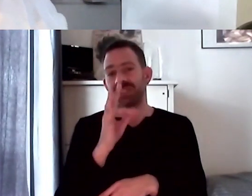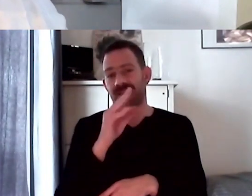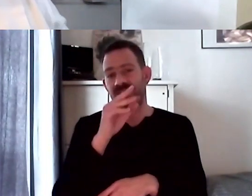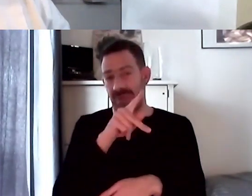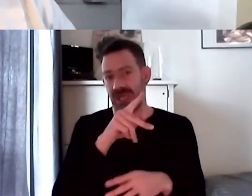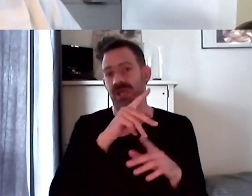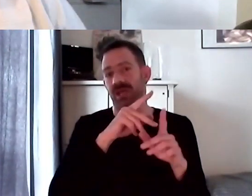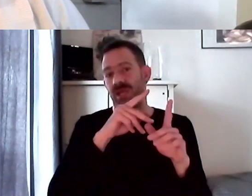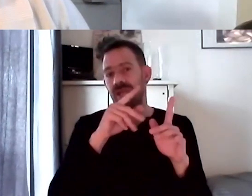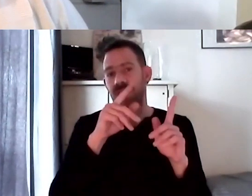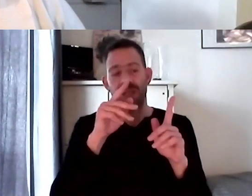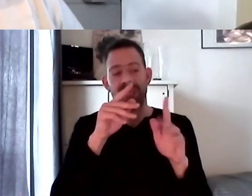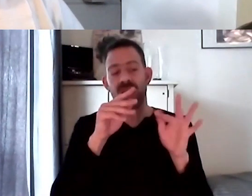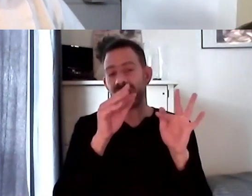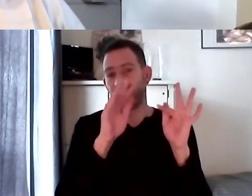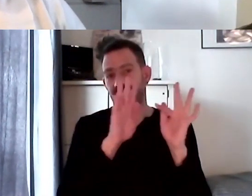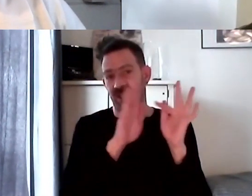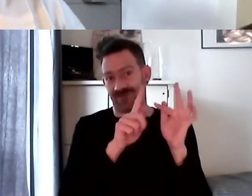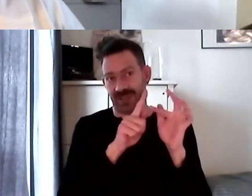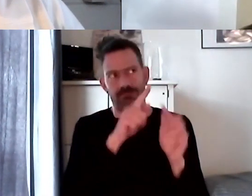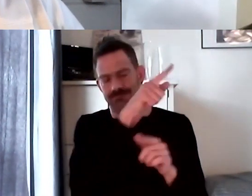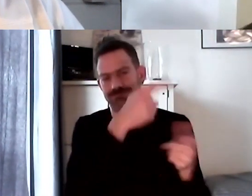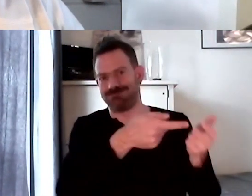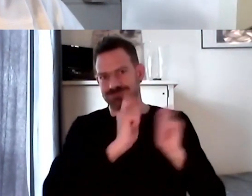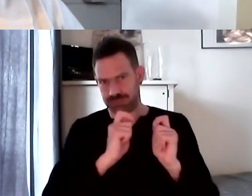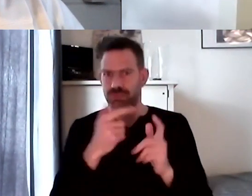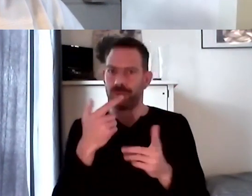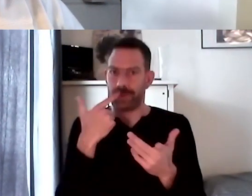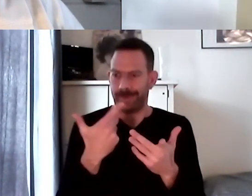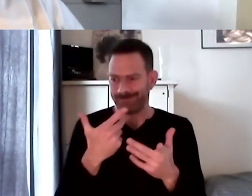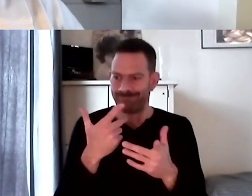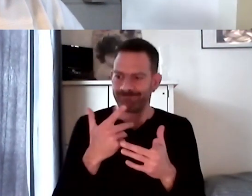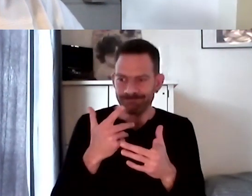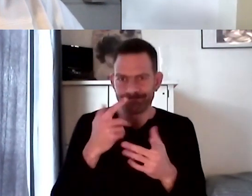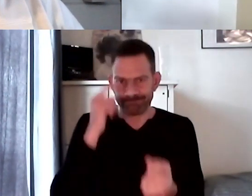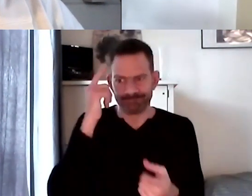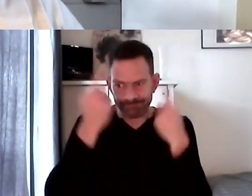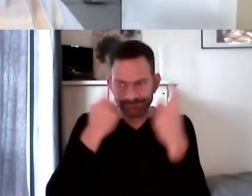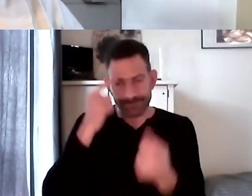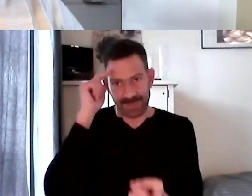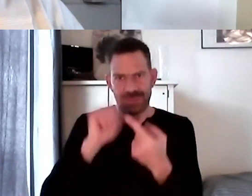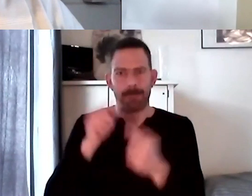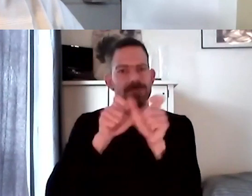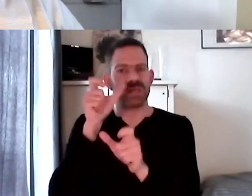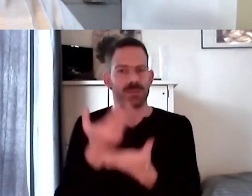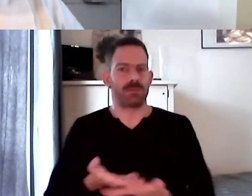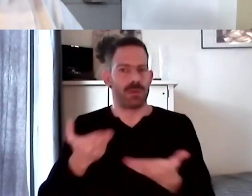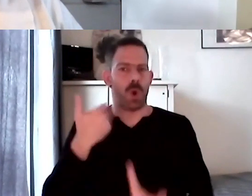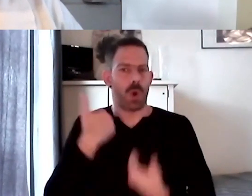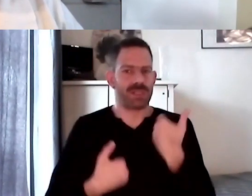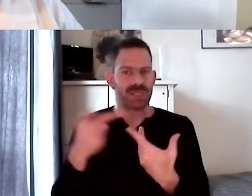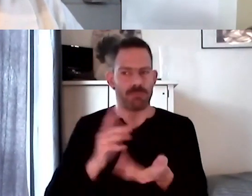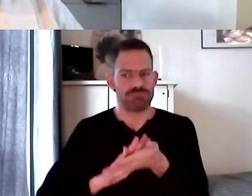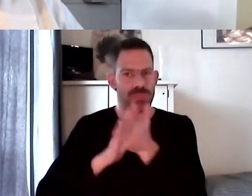la nouvelle loi sur justement l'évolution professionnelle des personnes en situation de handicap, comment valoriser